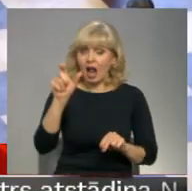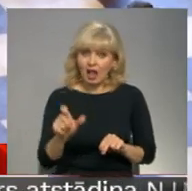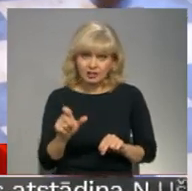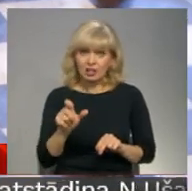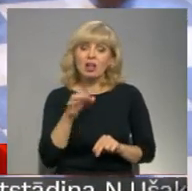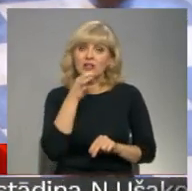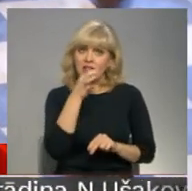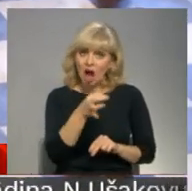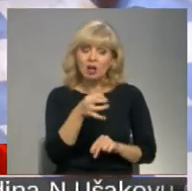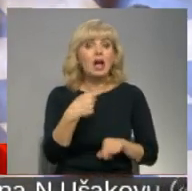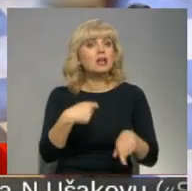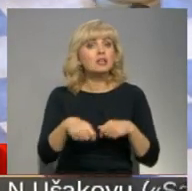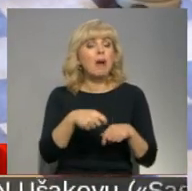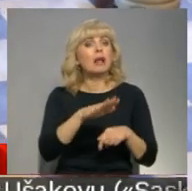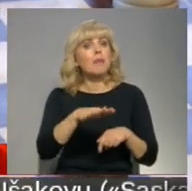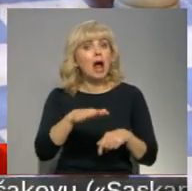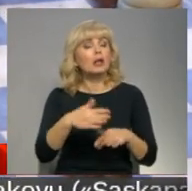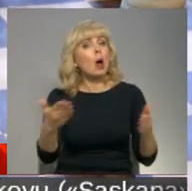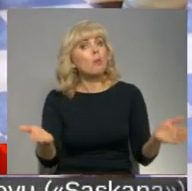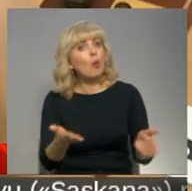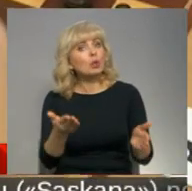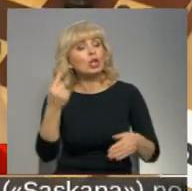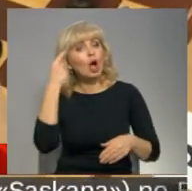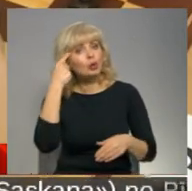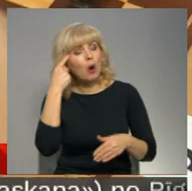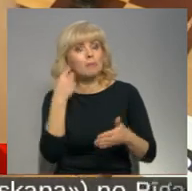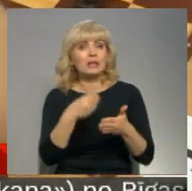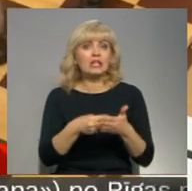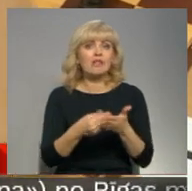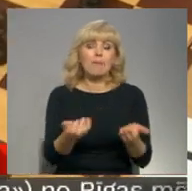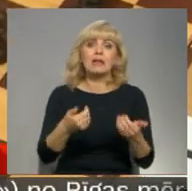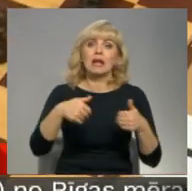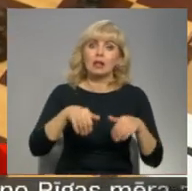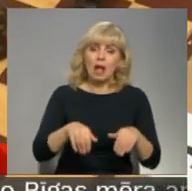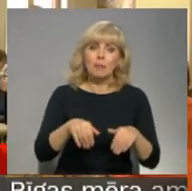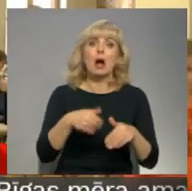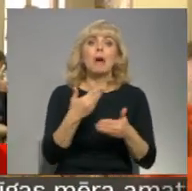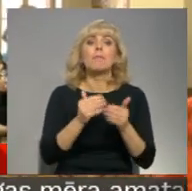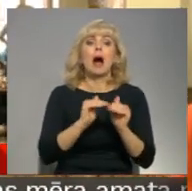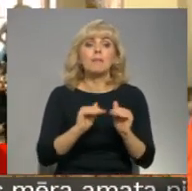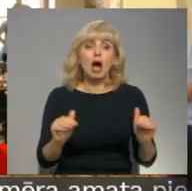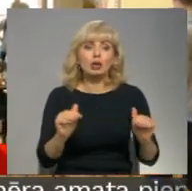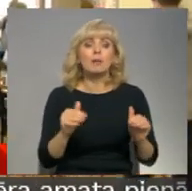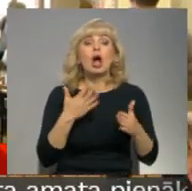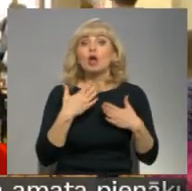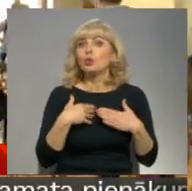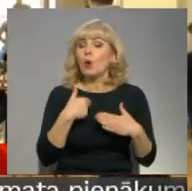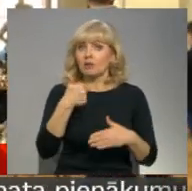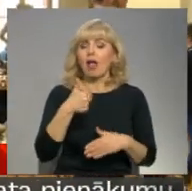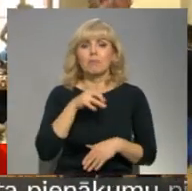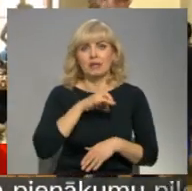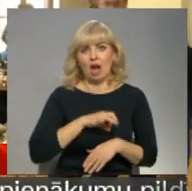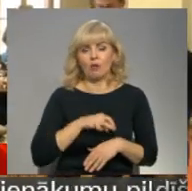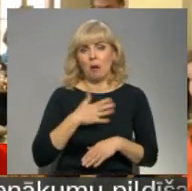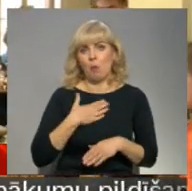uzsver, šī ir spēle, kas bērnus mudina domāt un izvērtēt pieņemto lēmumu pamatotību. Viens no ļoti lieliem iegumiem